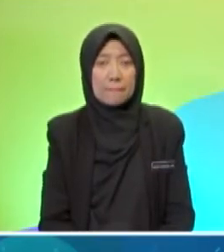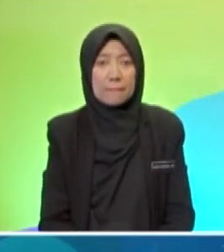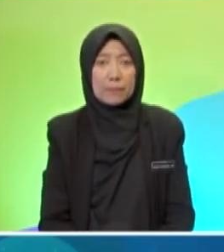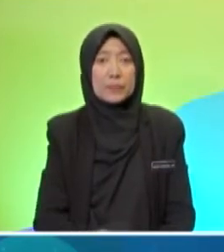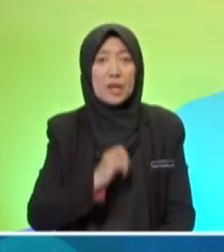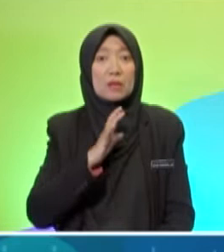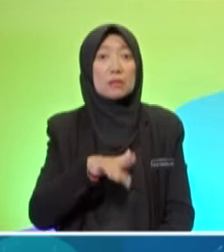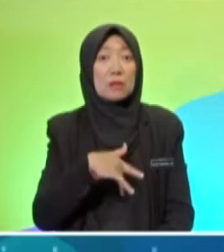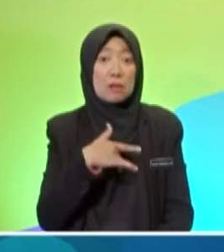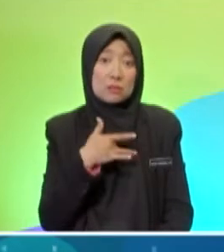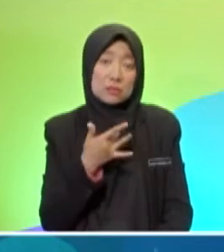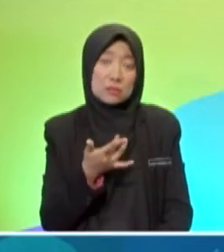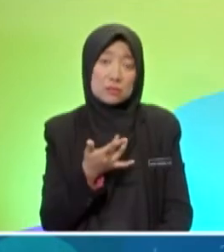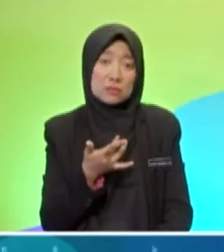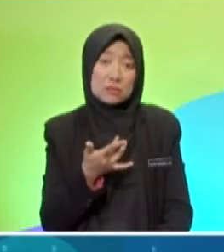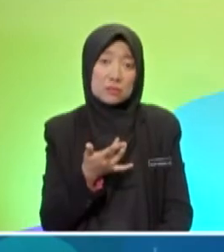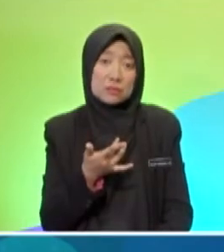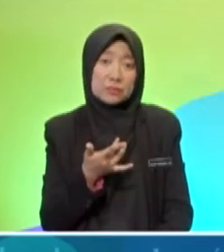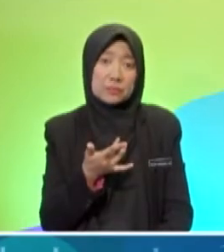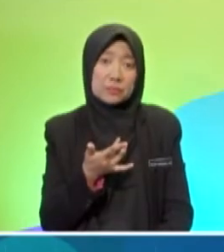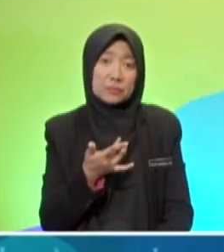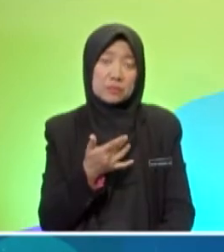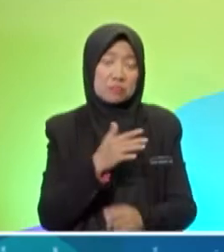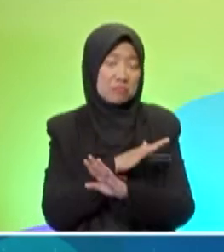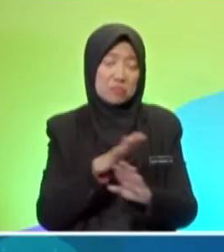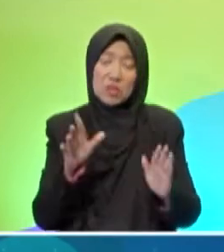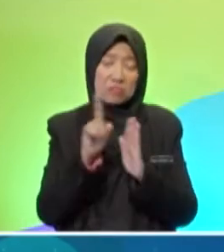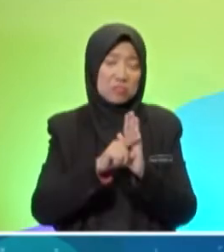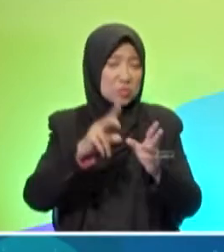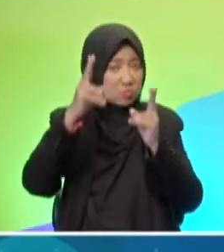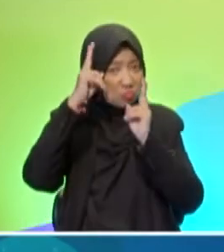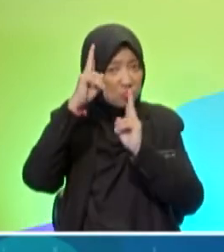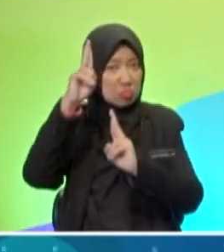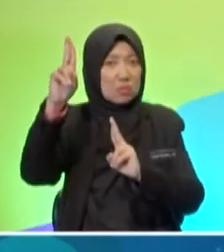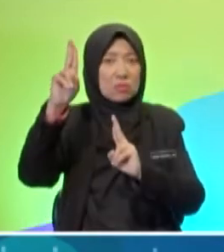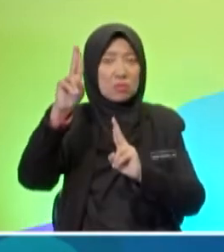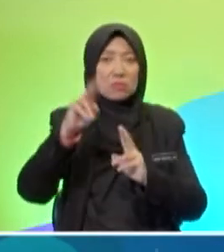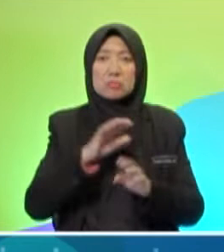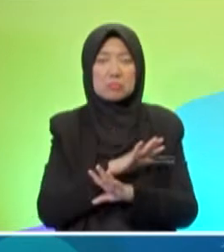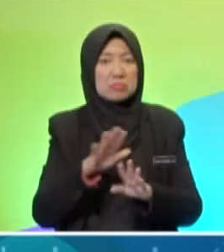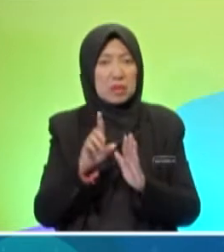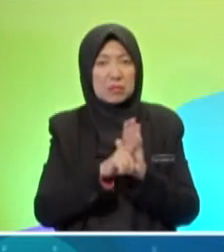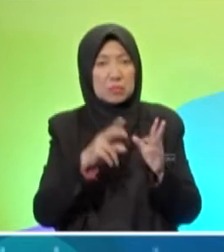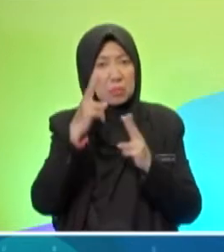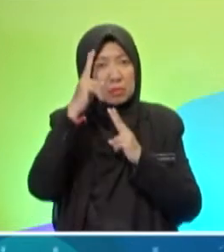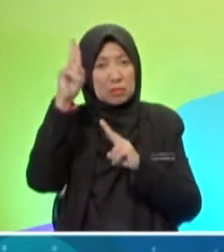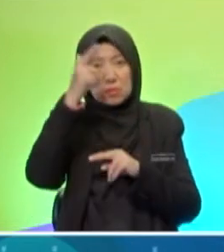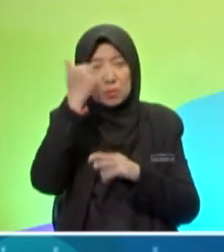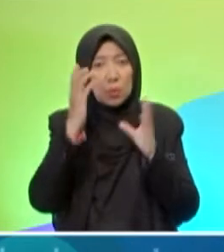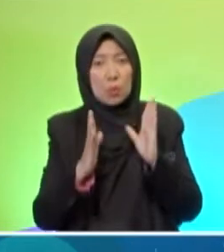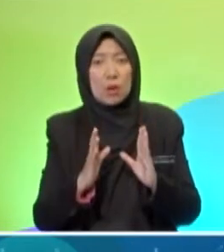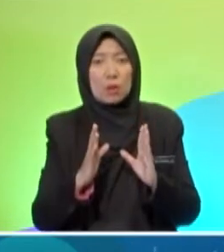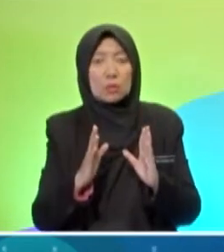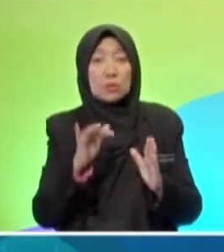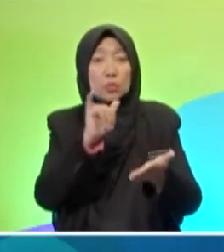Hai saya berhasil tidak dihormati merasa seperti tidak dihormati Semua orang tuh bercak Kasih